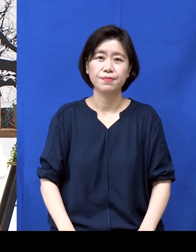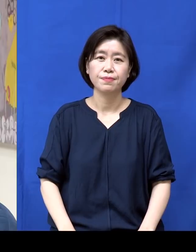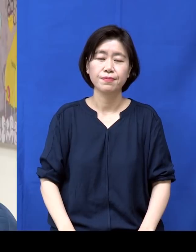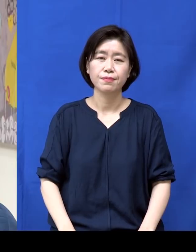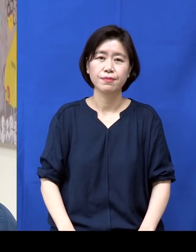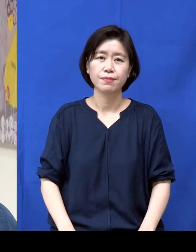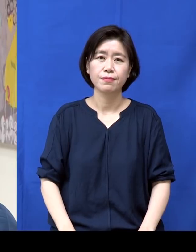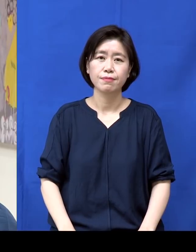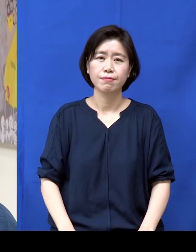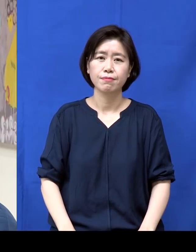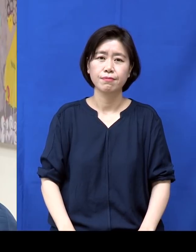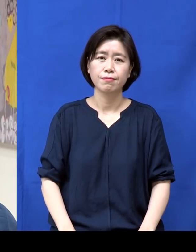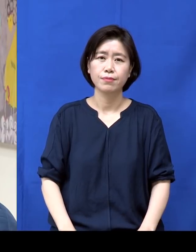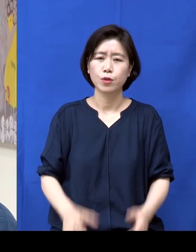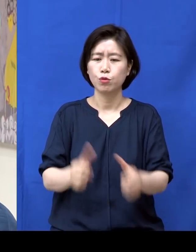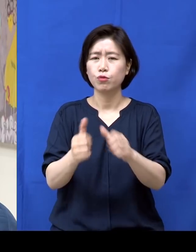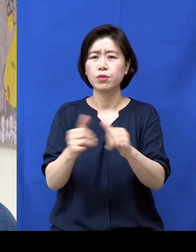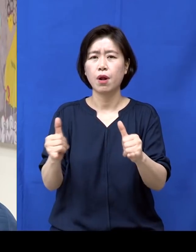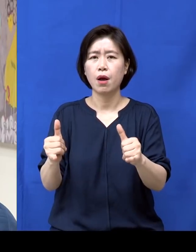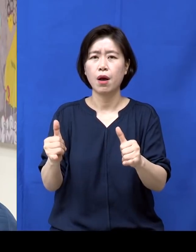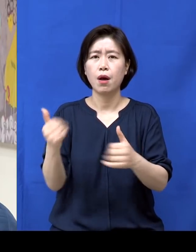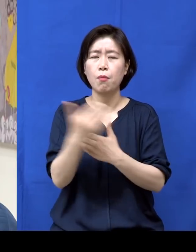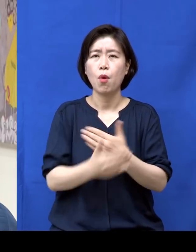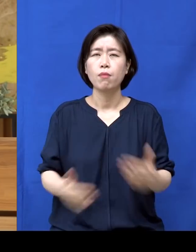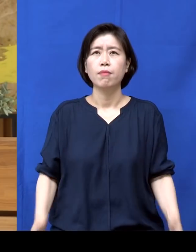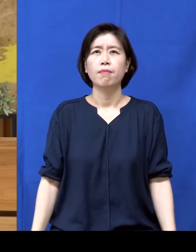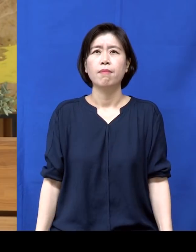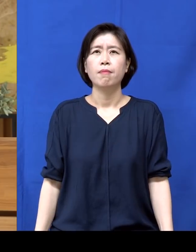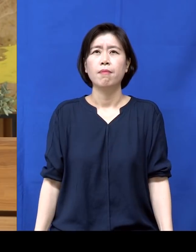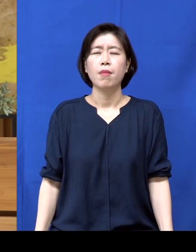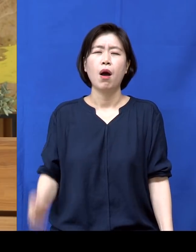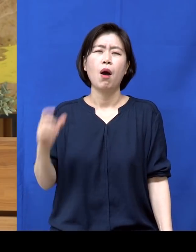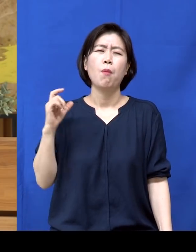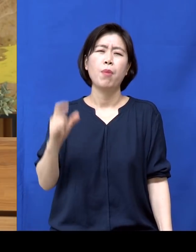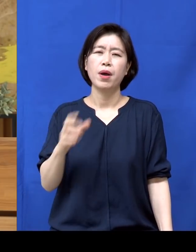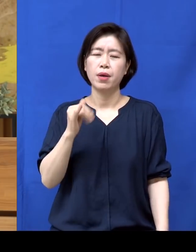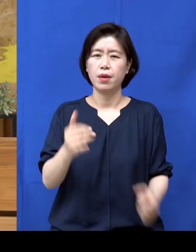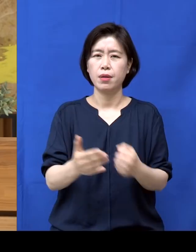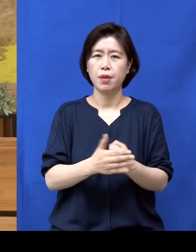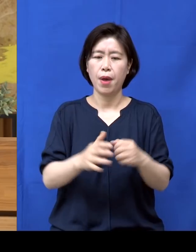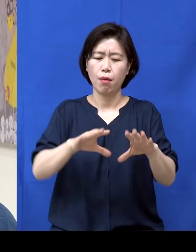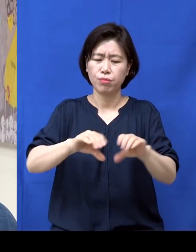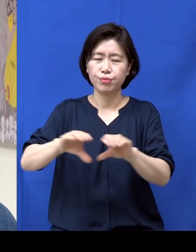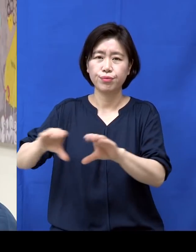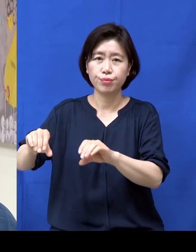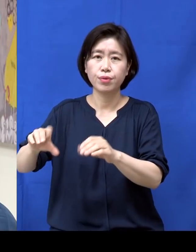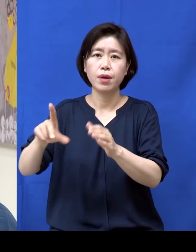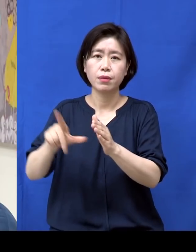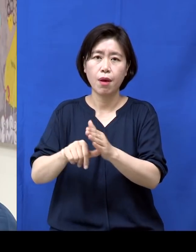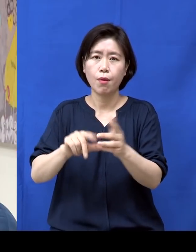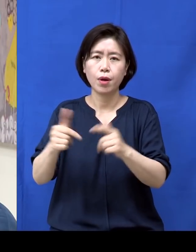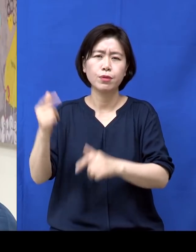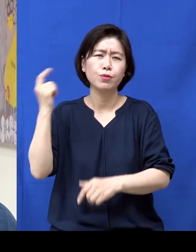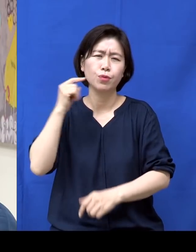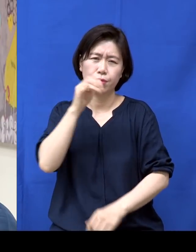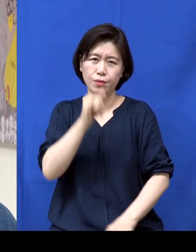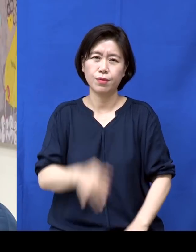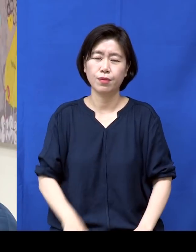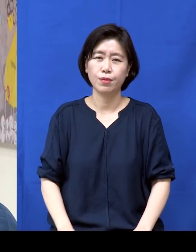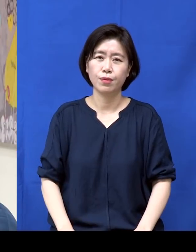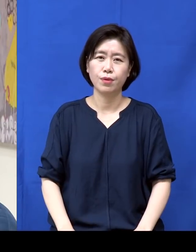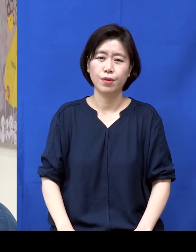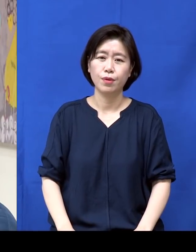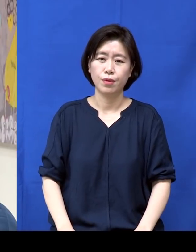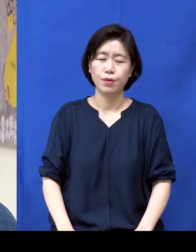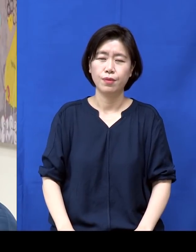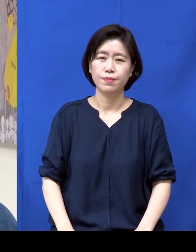그런 소리 또 기억에 오래 남고 이렇게 풀어드릴 때 손끝에서 전해오는 그 뚝 하는